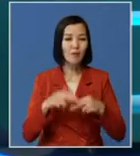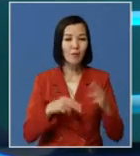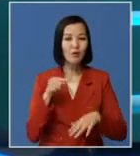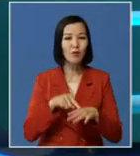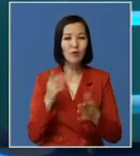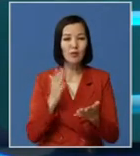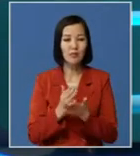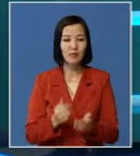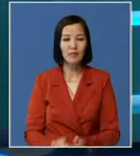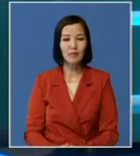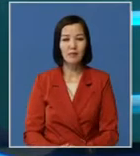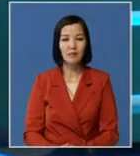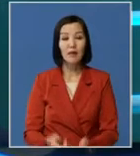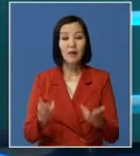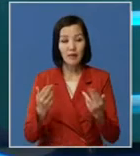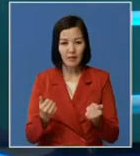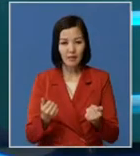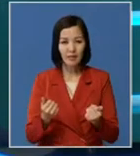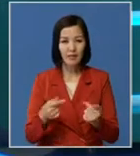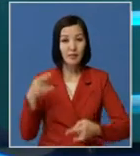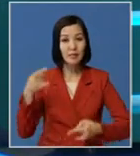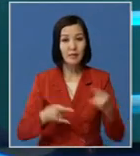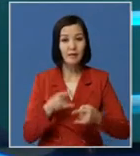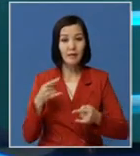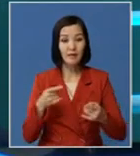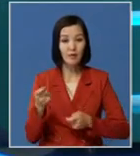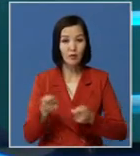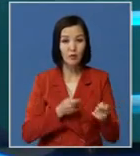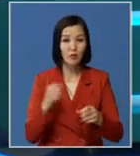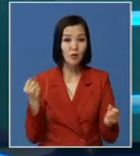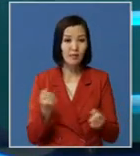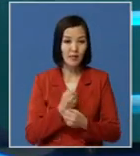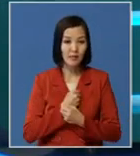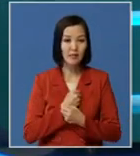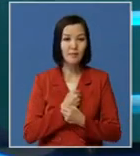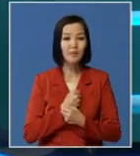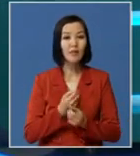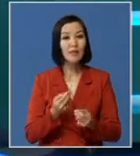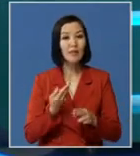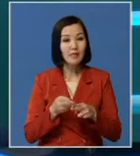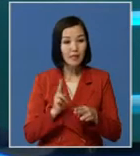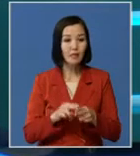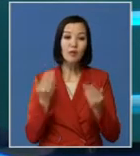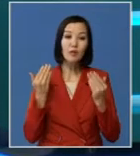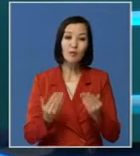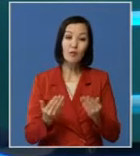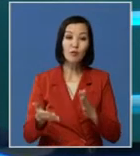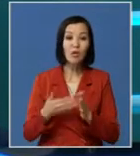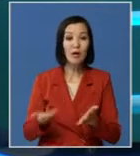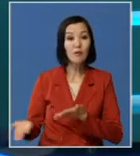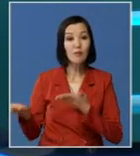тұрсыз? Әрине, эфирді сағынып қалыппыз. Дегенмен де бүгін эфирге шақырып